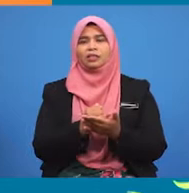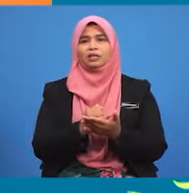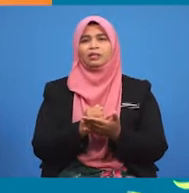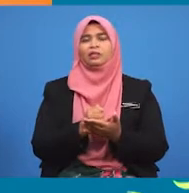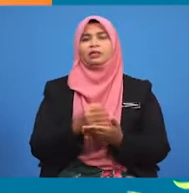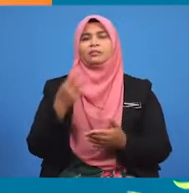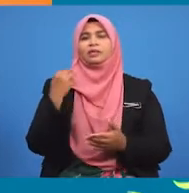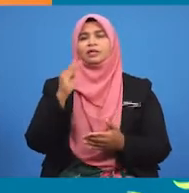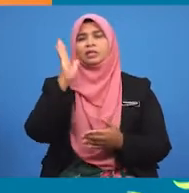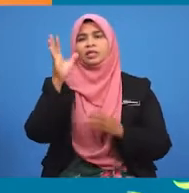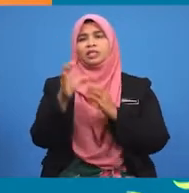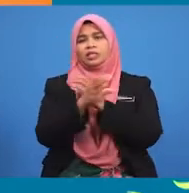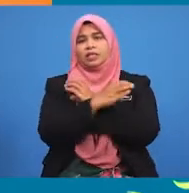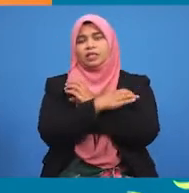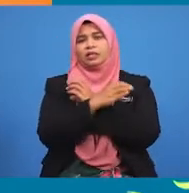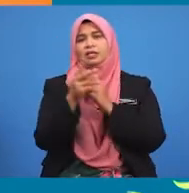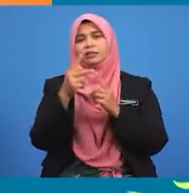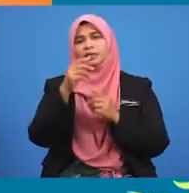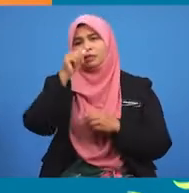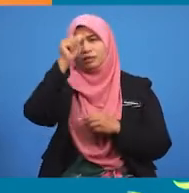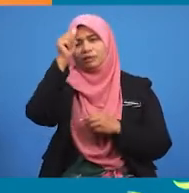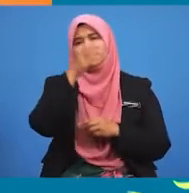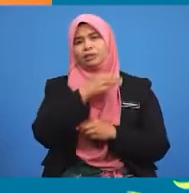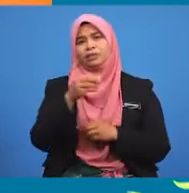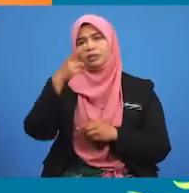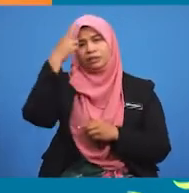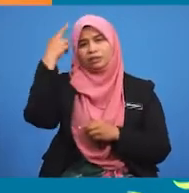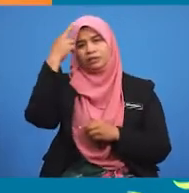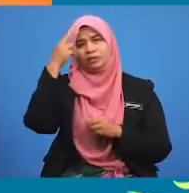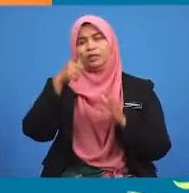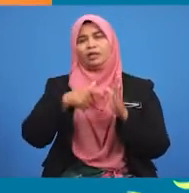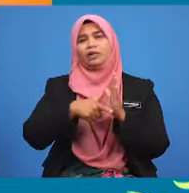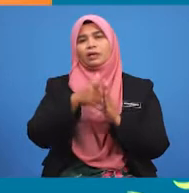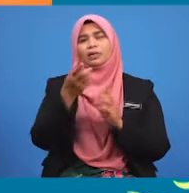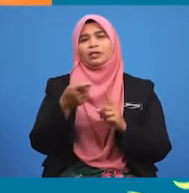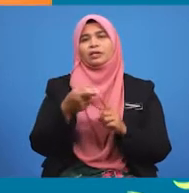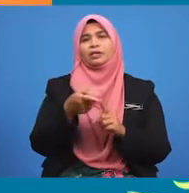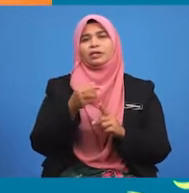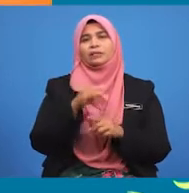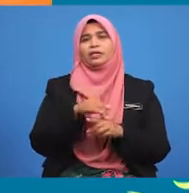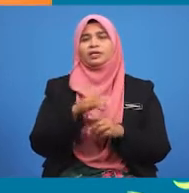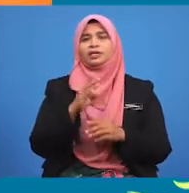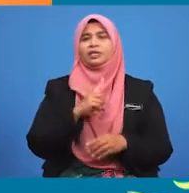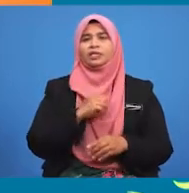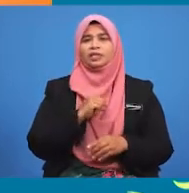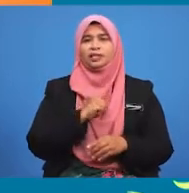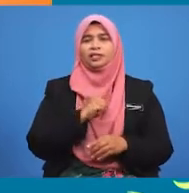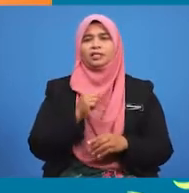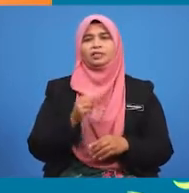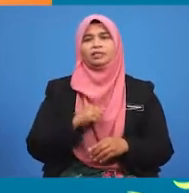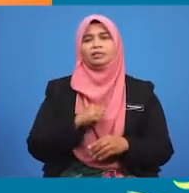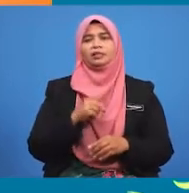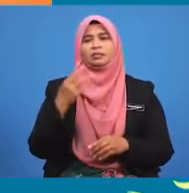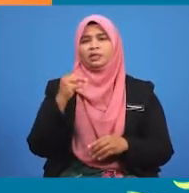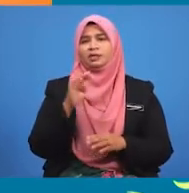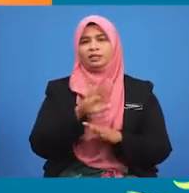akan mencintai Allah dan Rasulnya melebihi daripada diri mereka sendiri. Hati mereka tidak tertarik